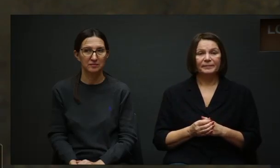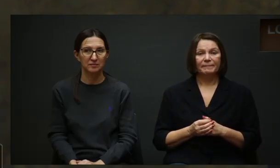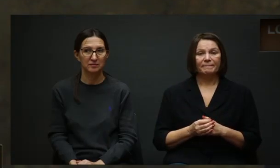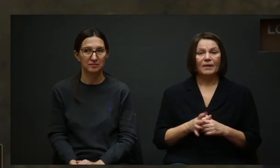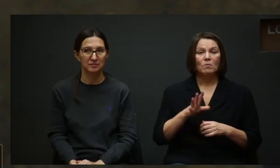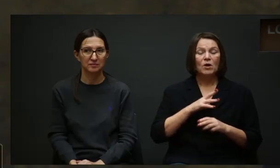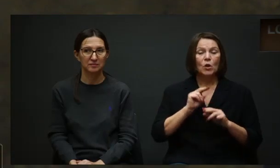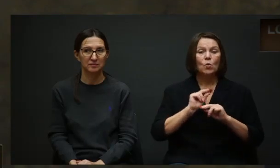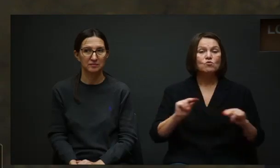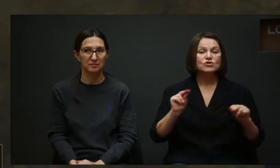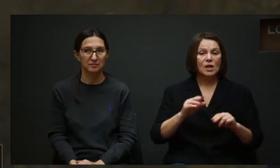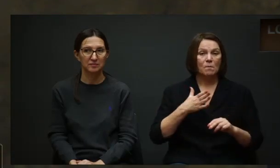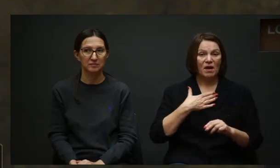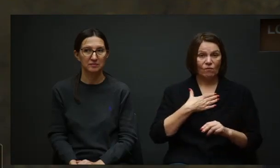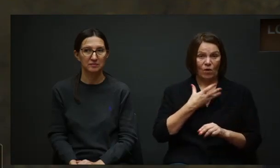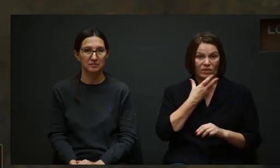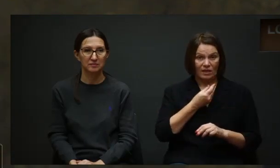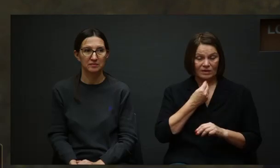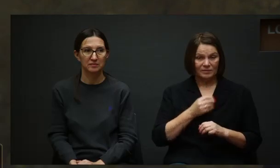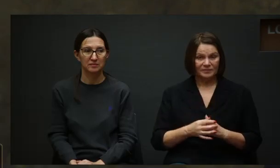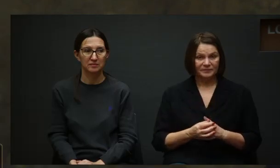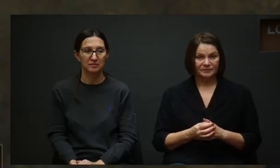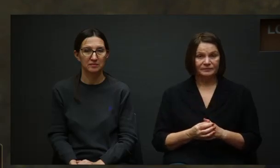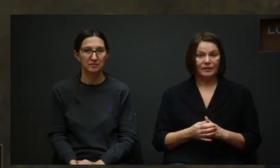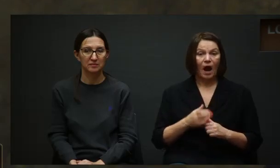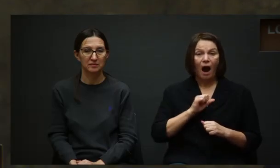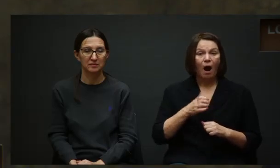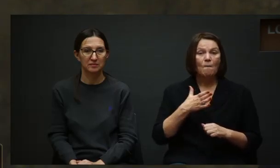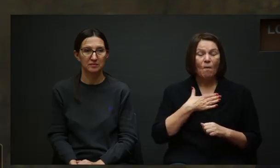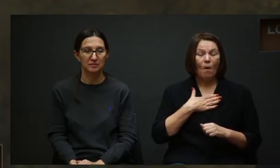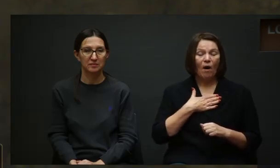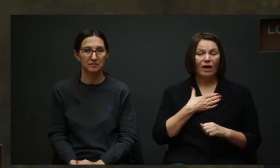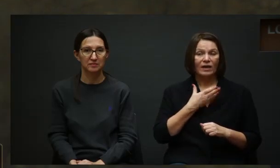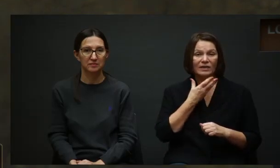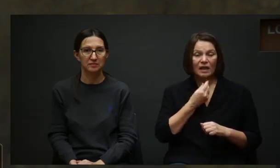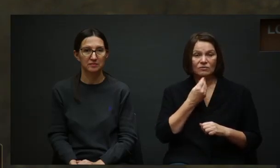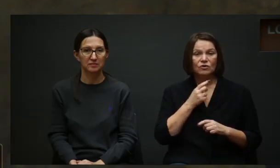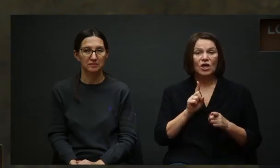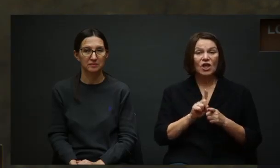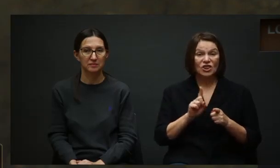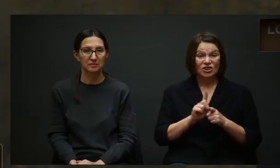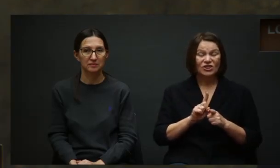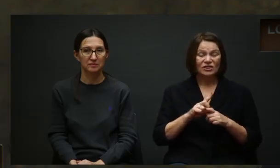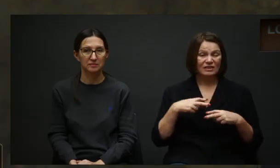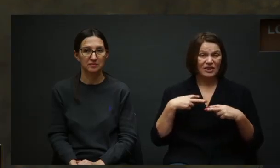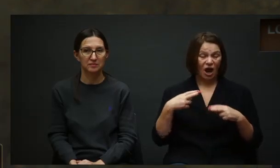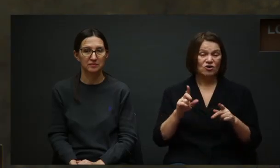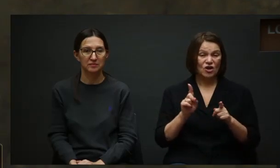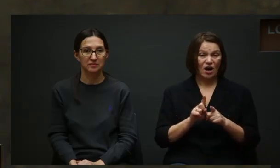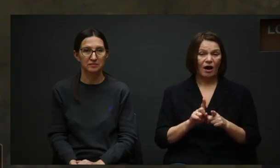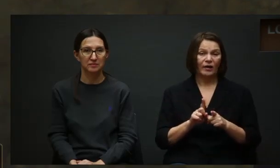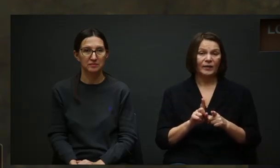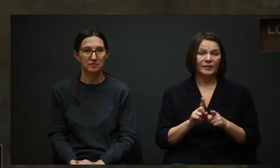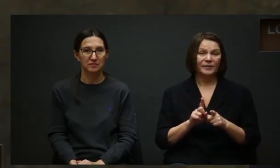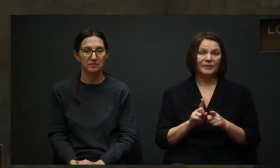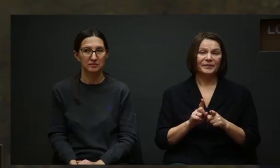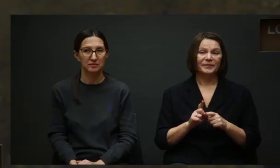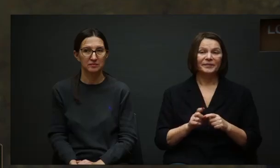был учителем моего деда. А мой дед, так же как и